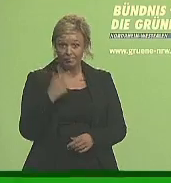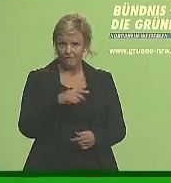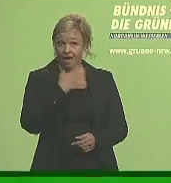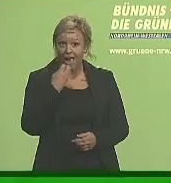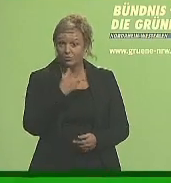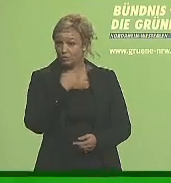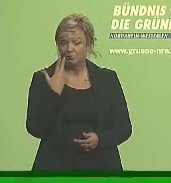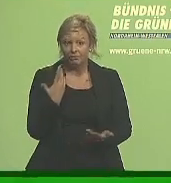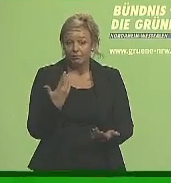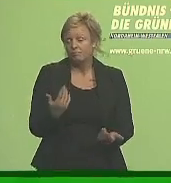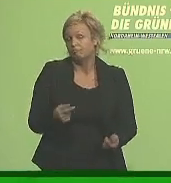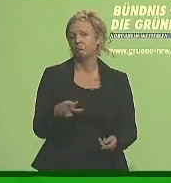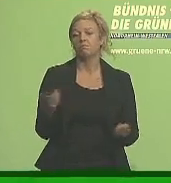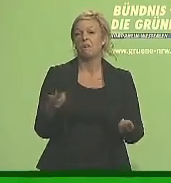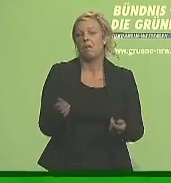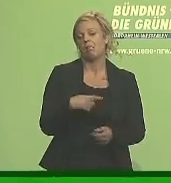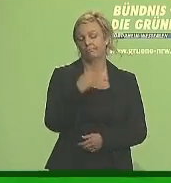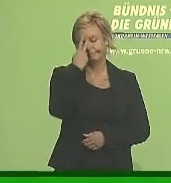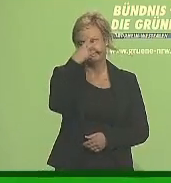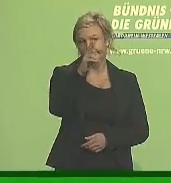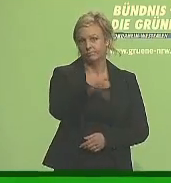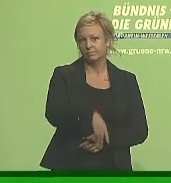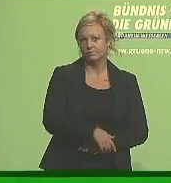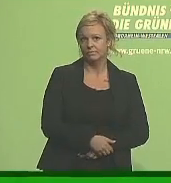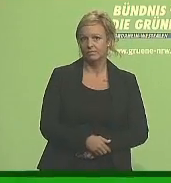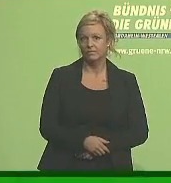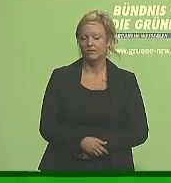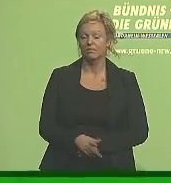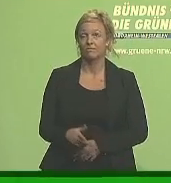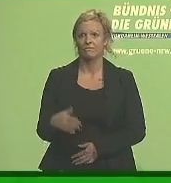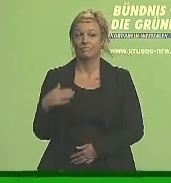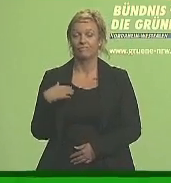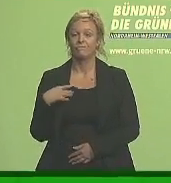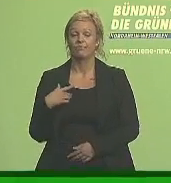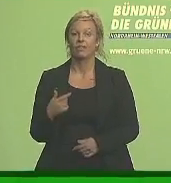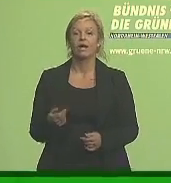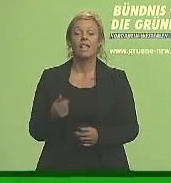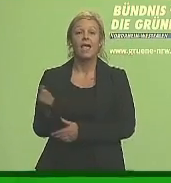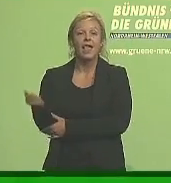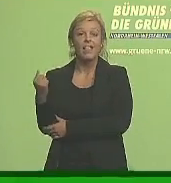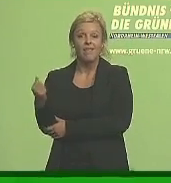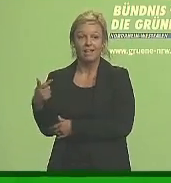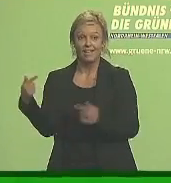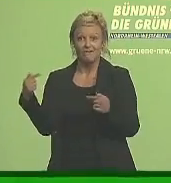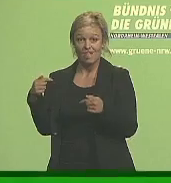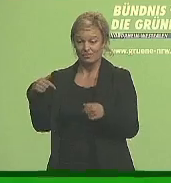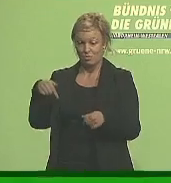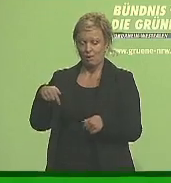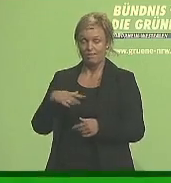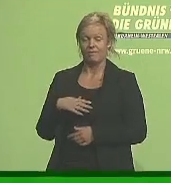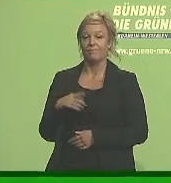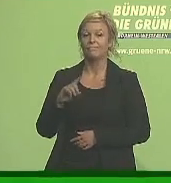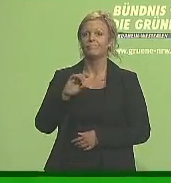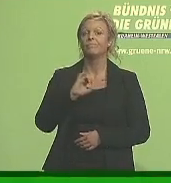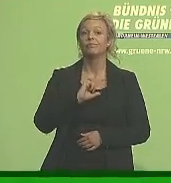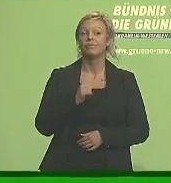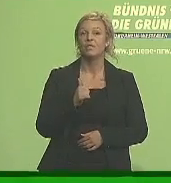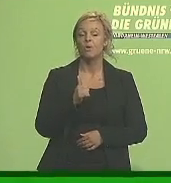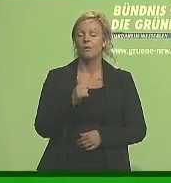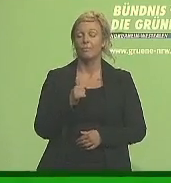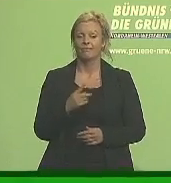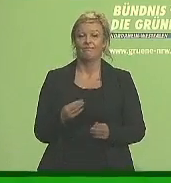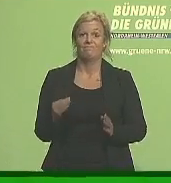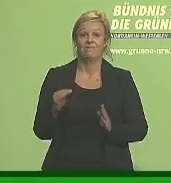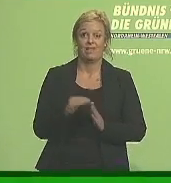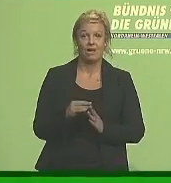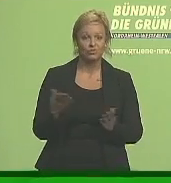egal. Unser Energieversorger setzt noch einen drauf, indem er außerdem versucht, auf die Kunden abzuwälzen,